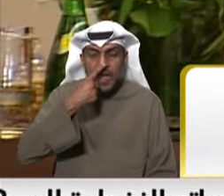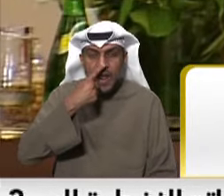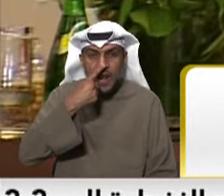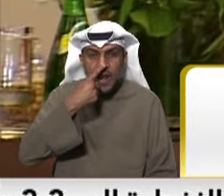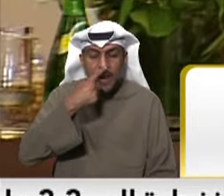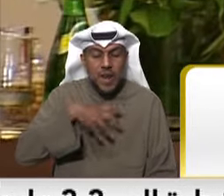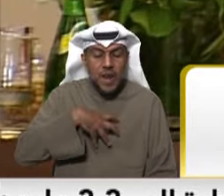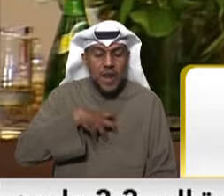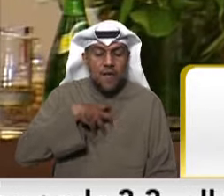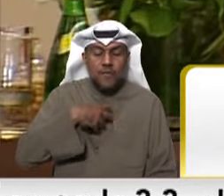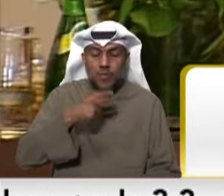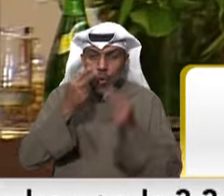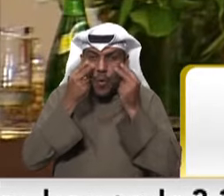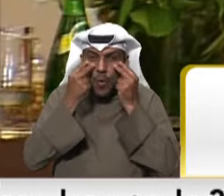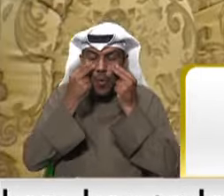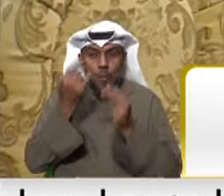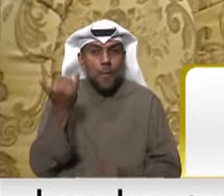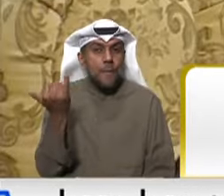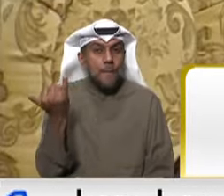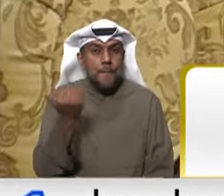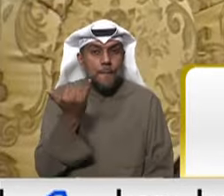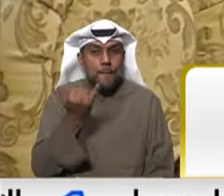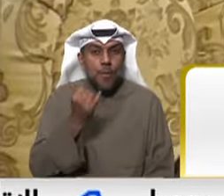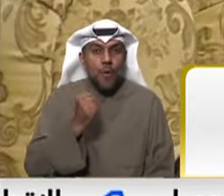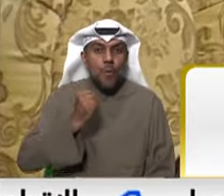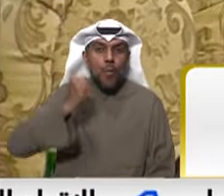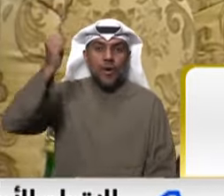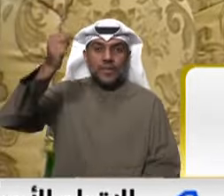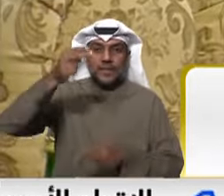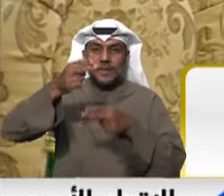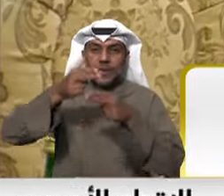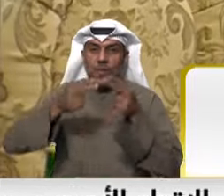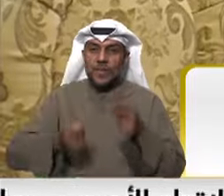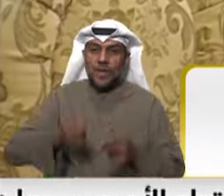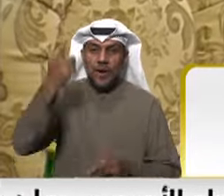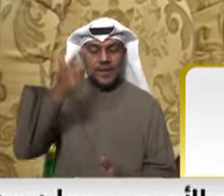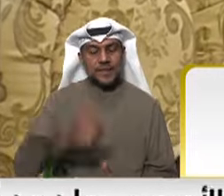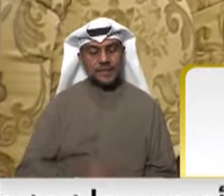فداء لوطننا العزيز.